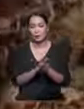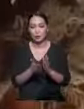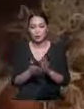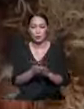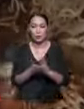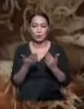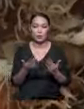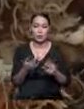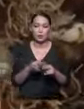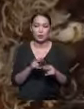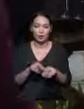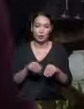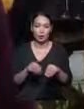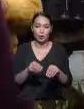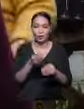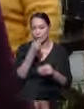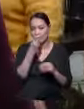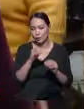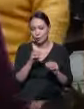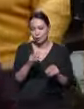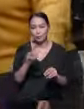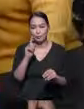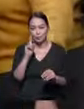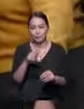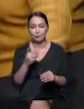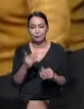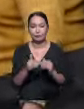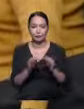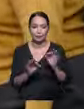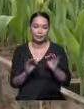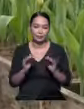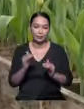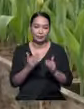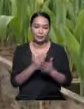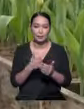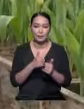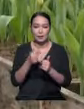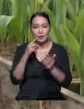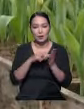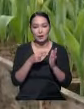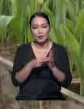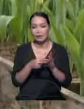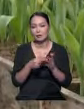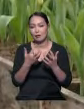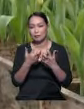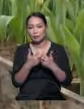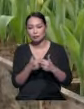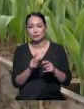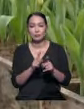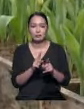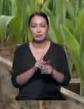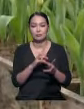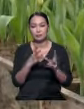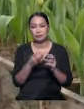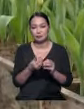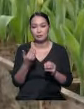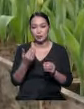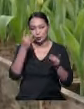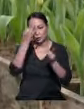из которой выращивается тюльпан, привезена из Голландии. Заказ делается за год вперед. Анализируя, что выращивают основные тепличники, это овощные